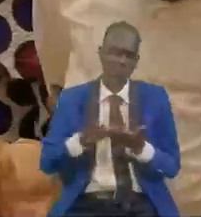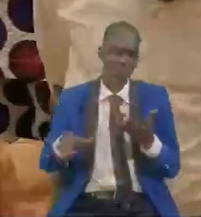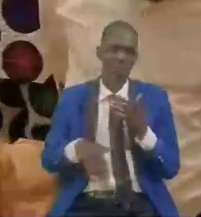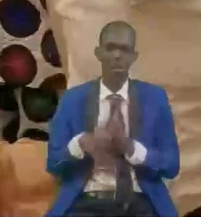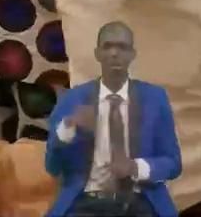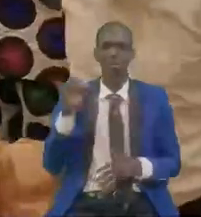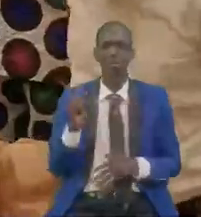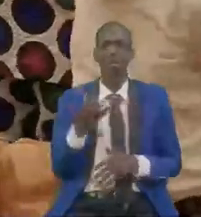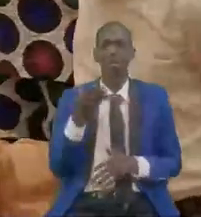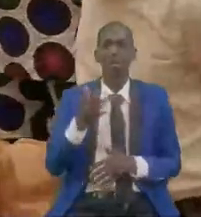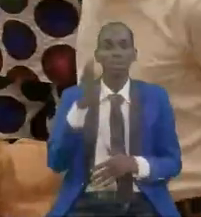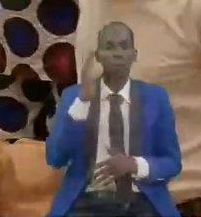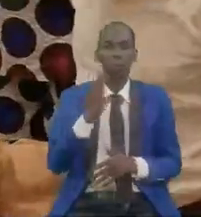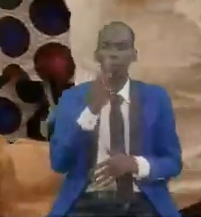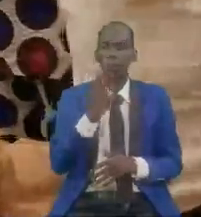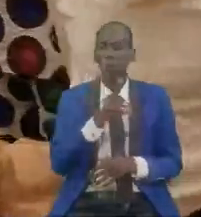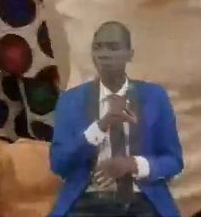Il n'y aura pas d'attachement,